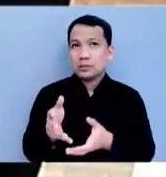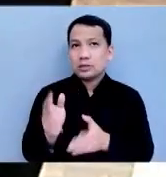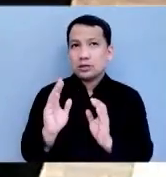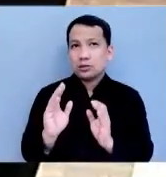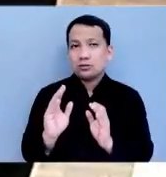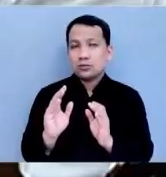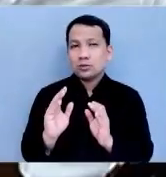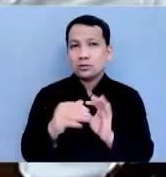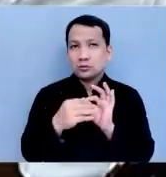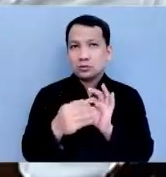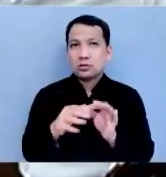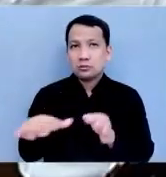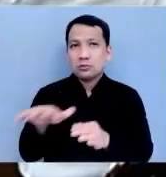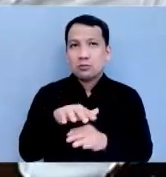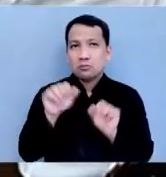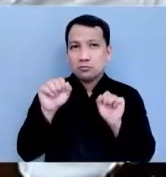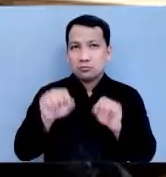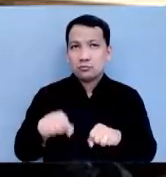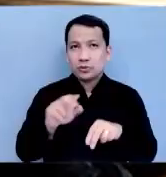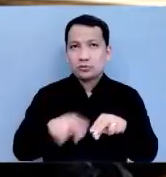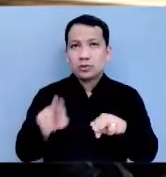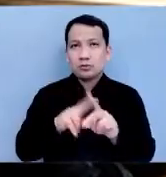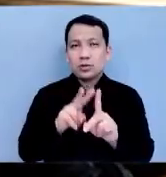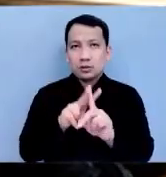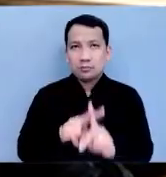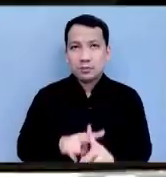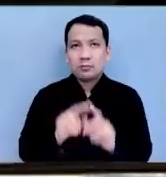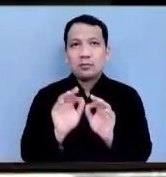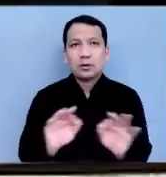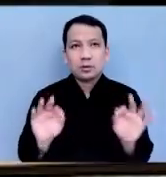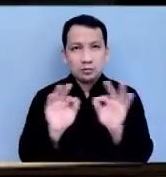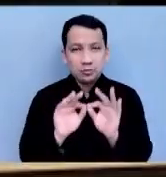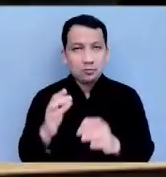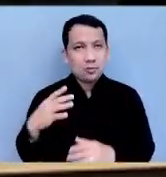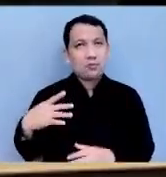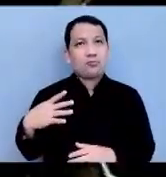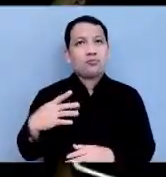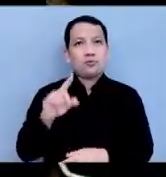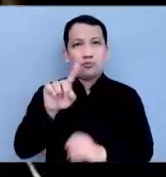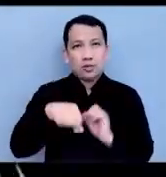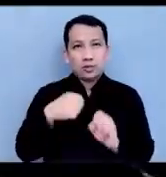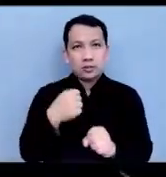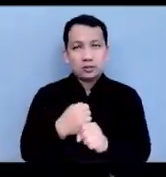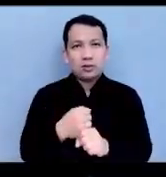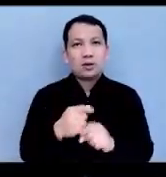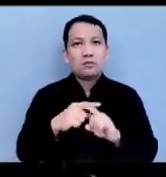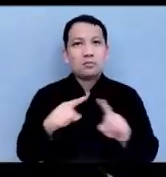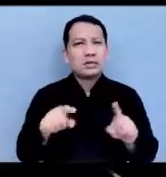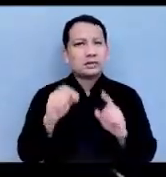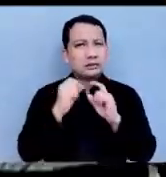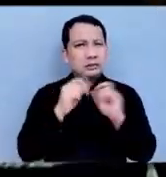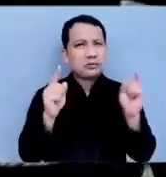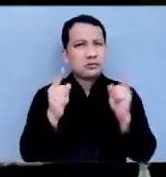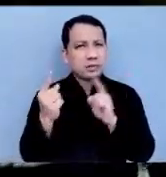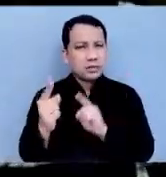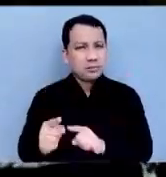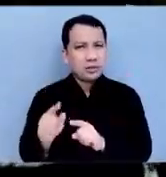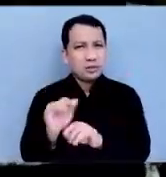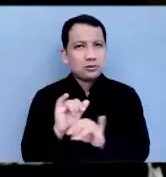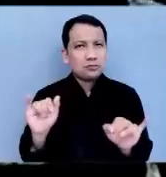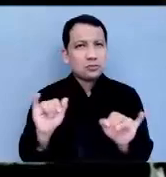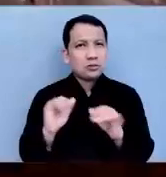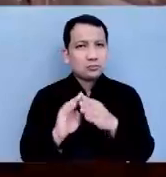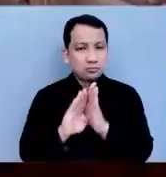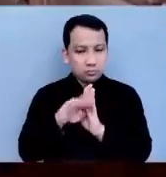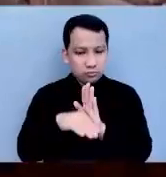ng mga manggagawa, pwede silang mag-apply ulit pero kailangan pang maghintay ng isang taon. Pero kung may bigla ang pangyayari tulad ng pagsipa ng